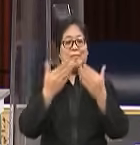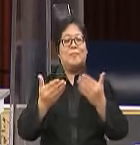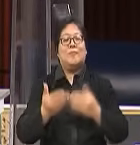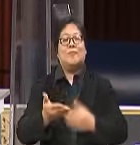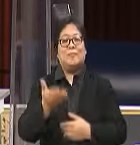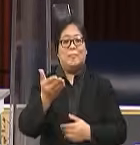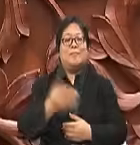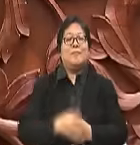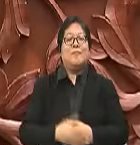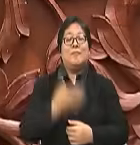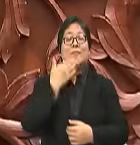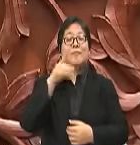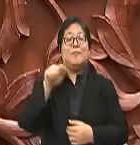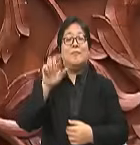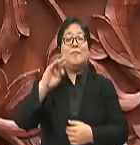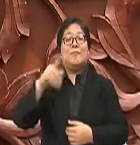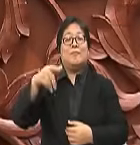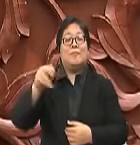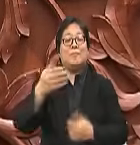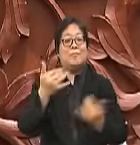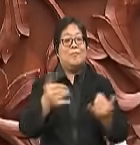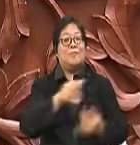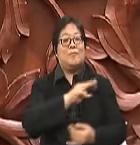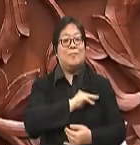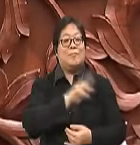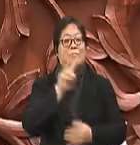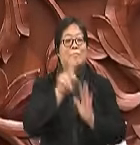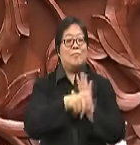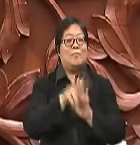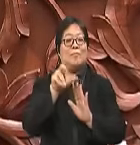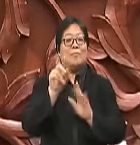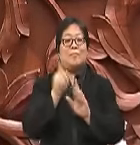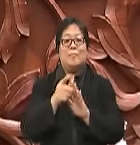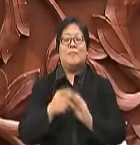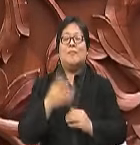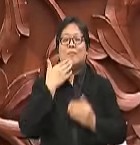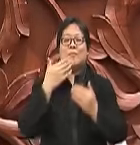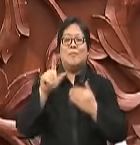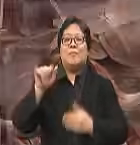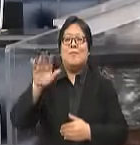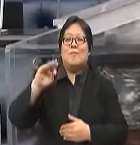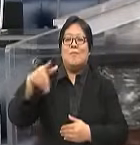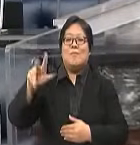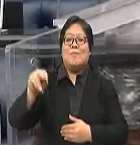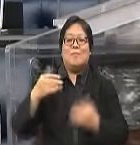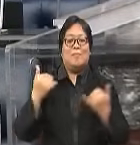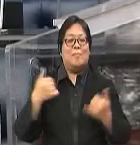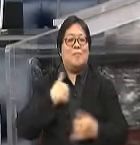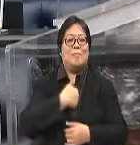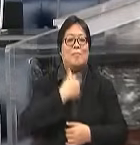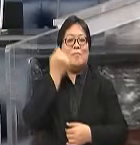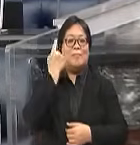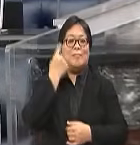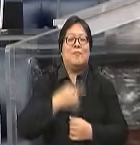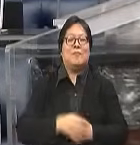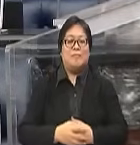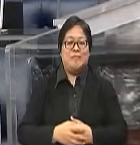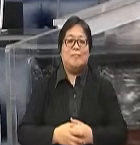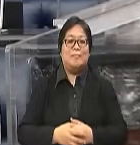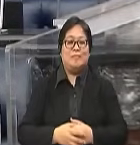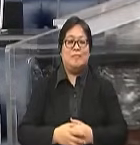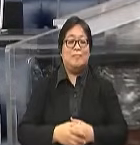TTD hitam pensil oleh menteri 2 menit besar kasih tamping Aceh KMI bahwa dalam